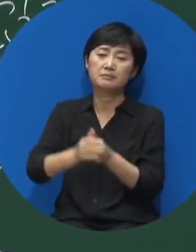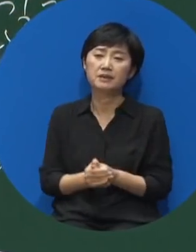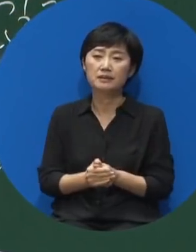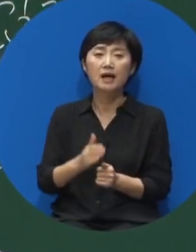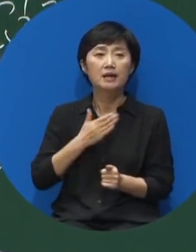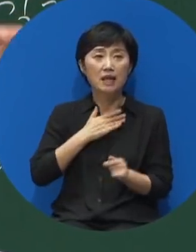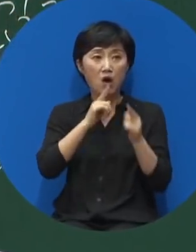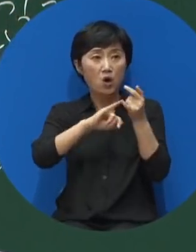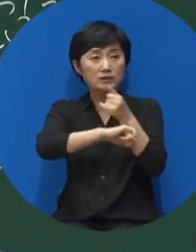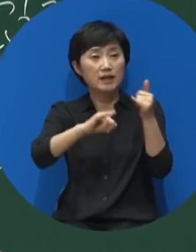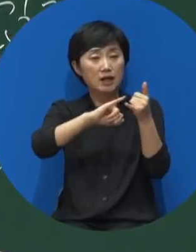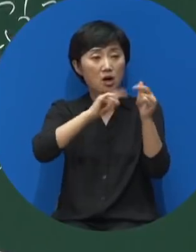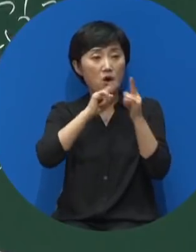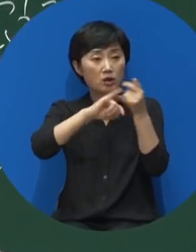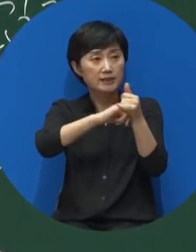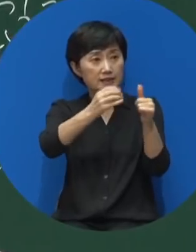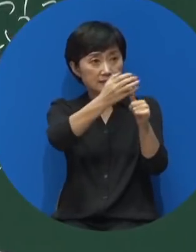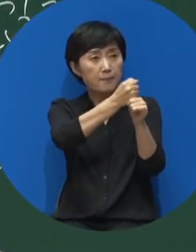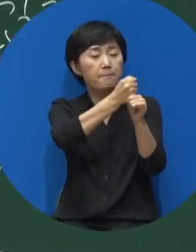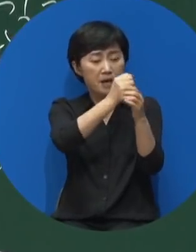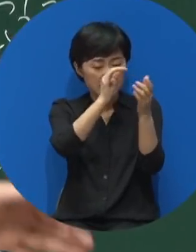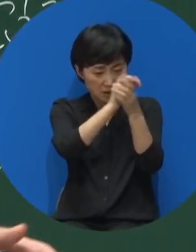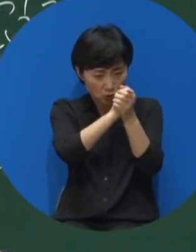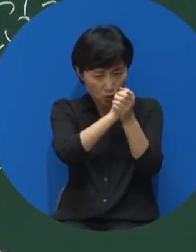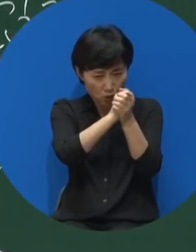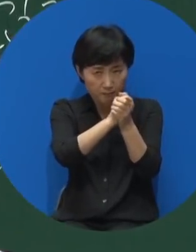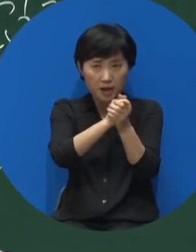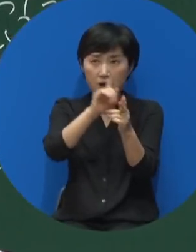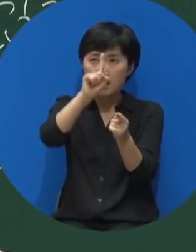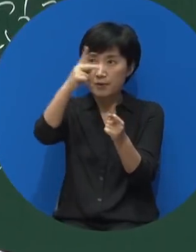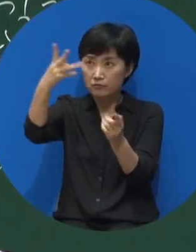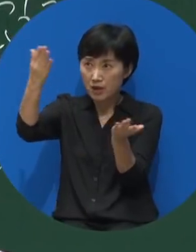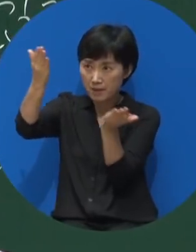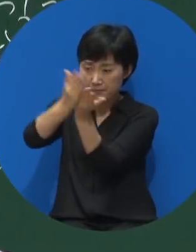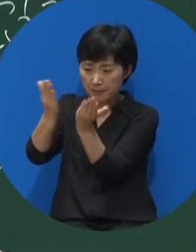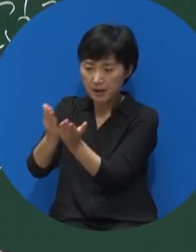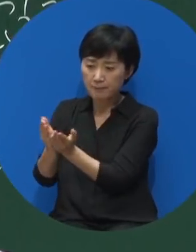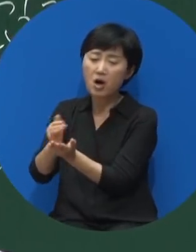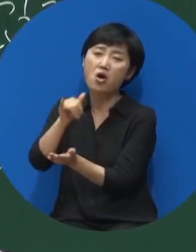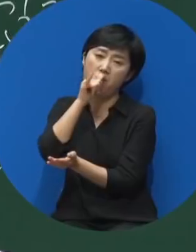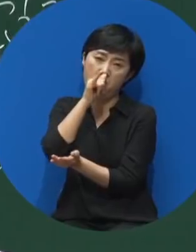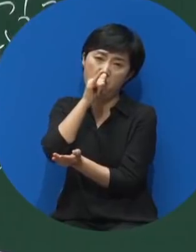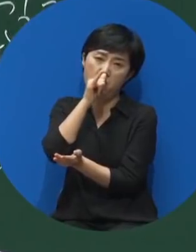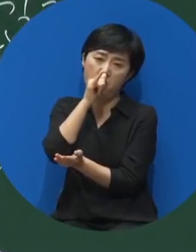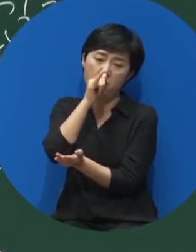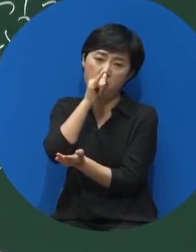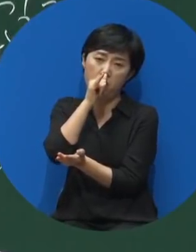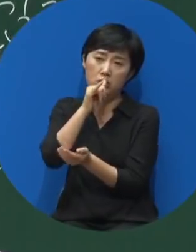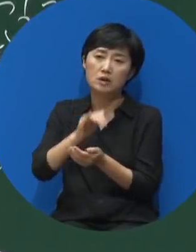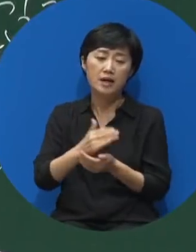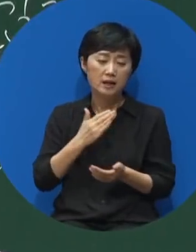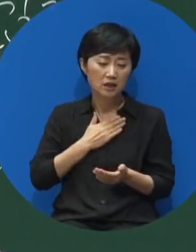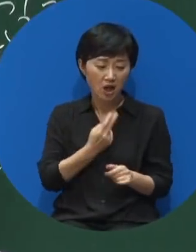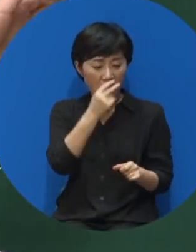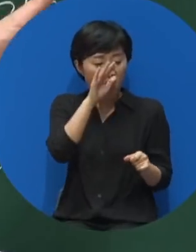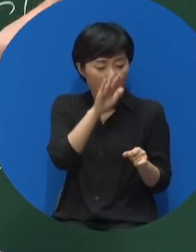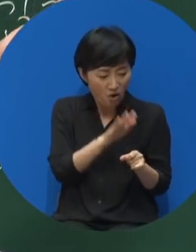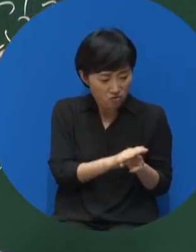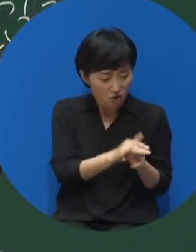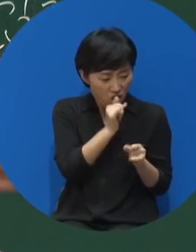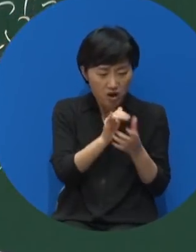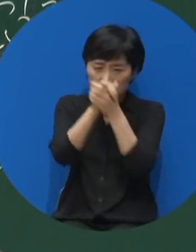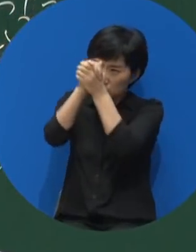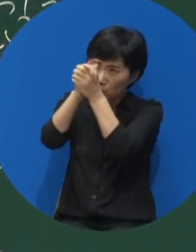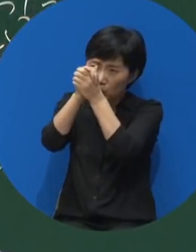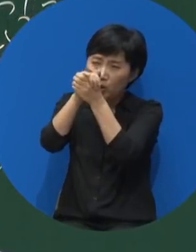언약 잡을 때마다 이 일 일어나고 있습니다. 여러분의 가장 큰 어려움, 억울한 것은 뭡니까? 하나님이 반드시 이루시고